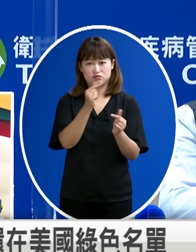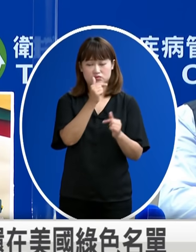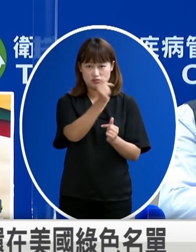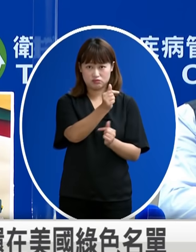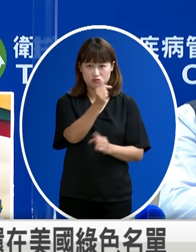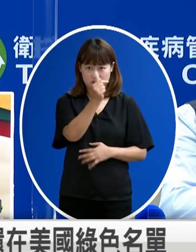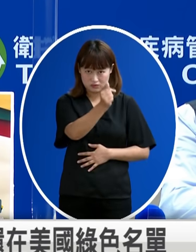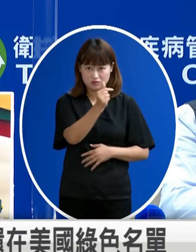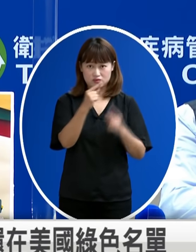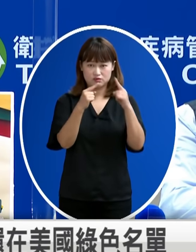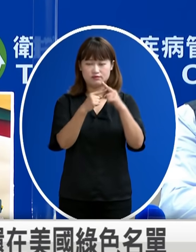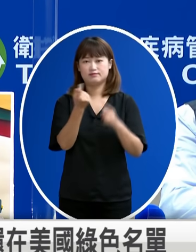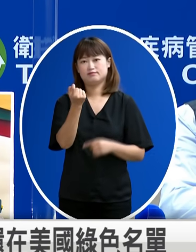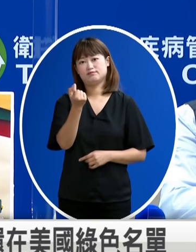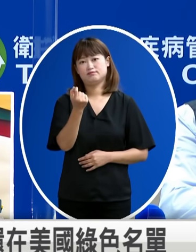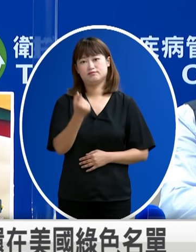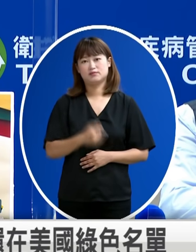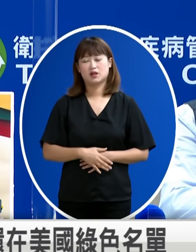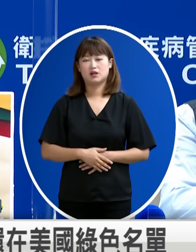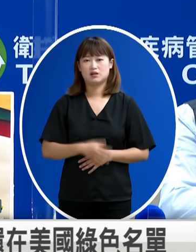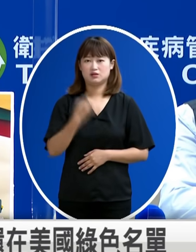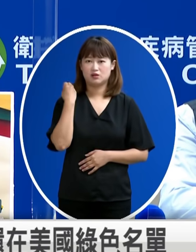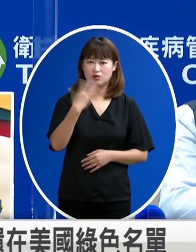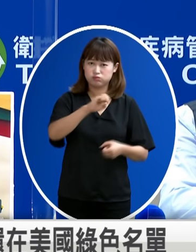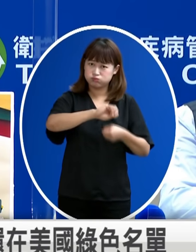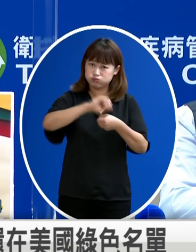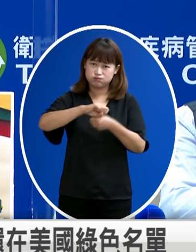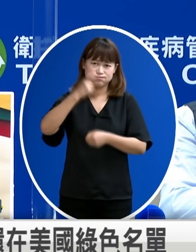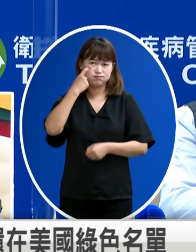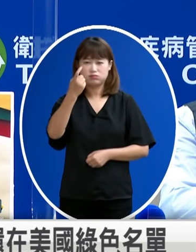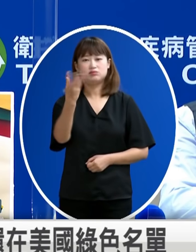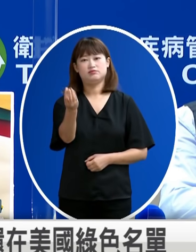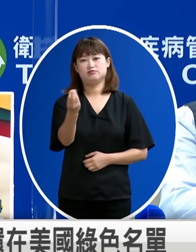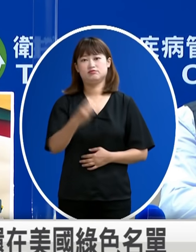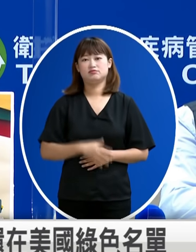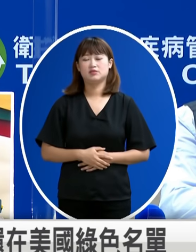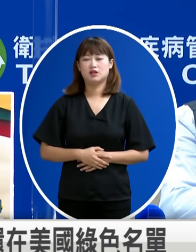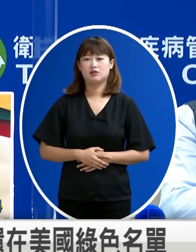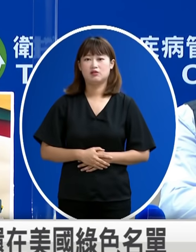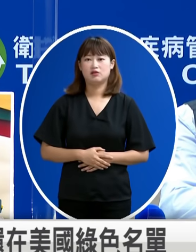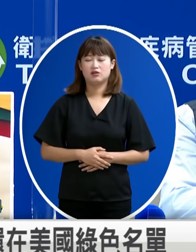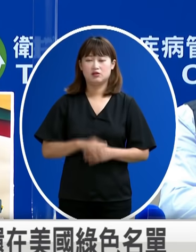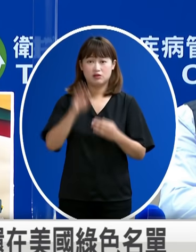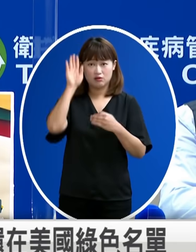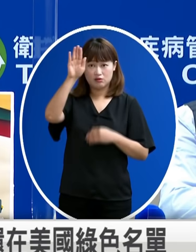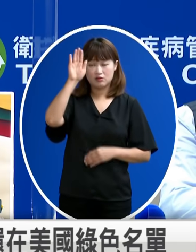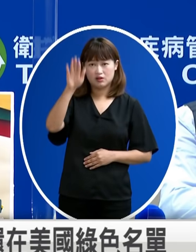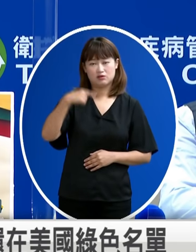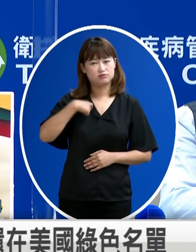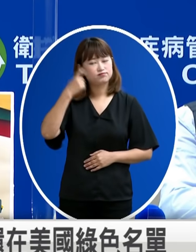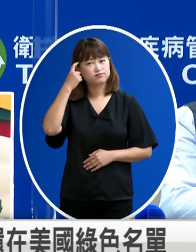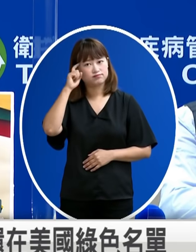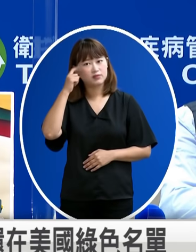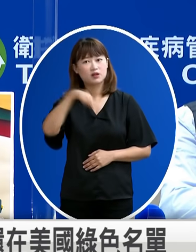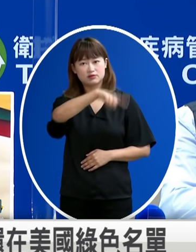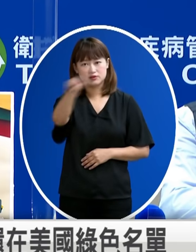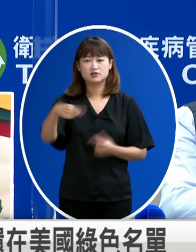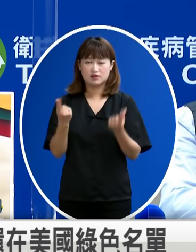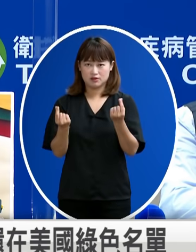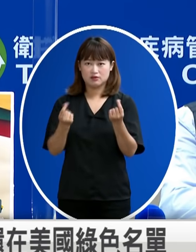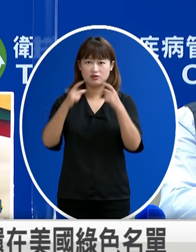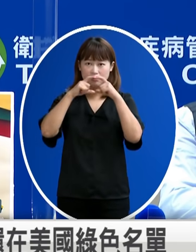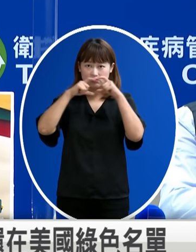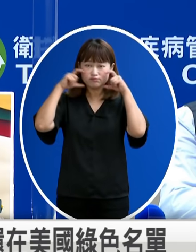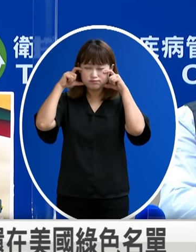现在整体并没有新生的一个疫情，所以在过来在这一波，我认为让大家把口罩戴